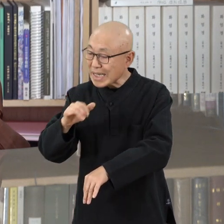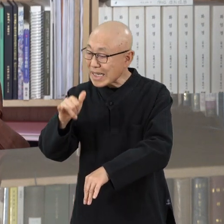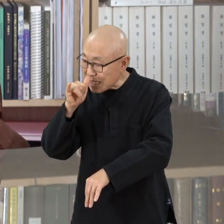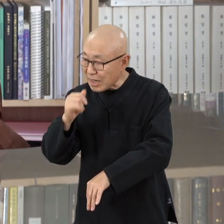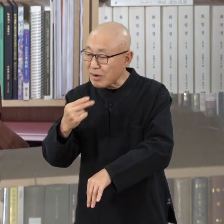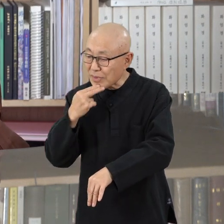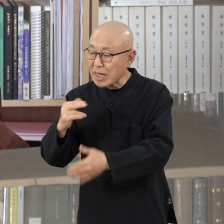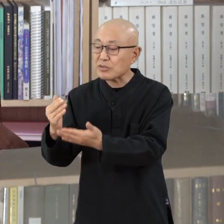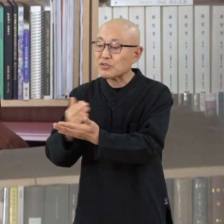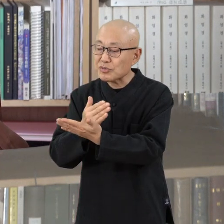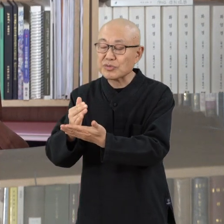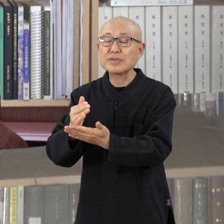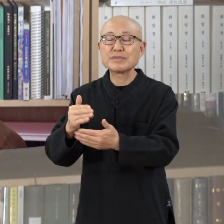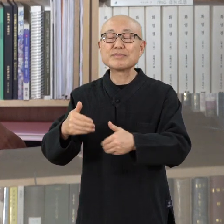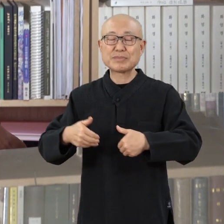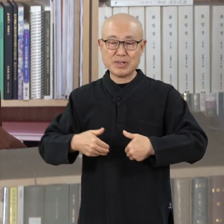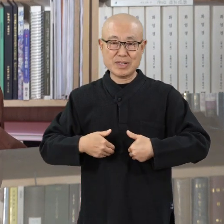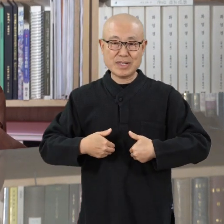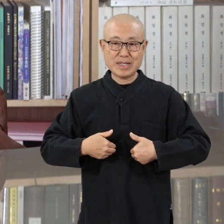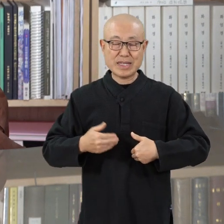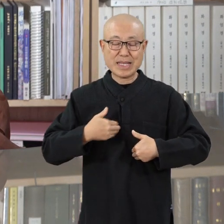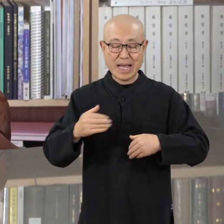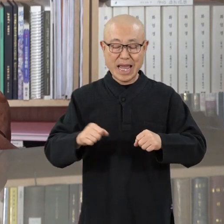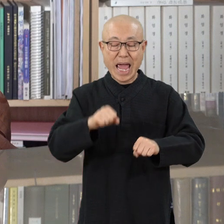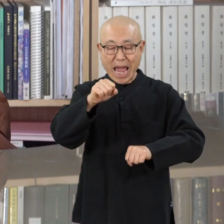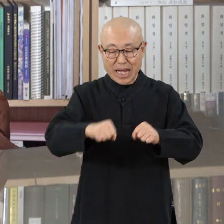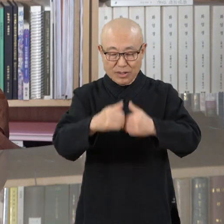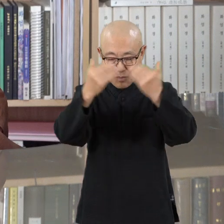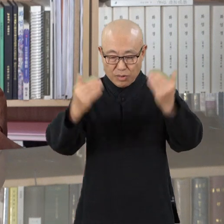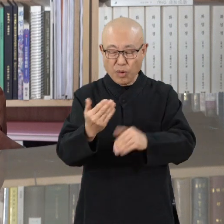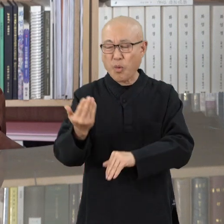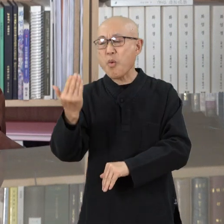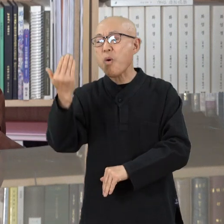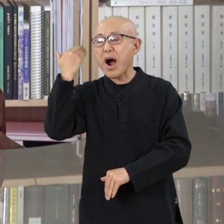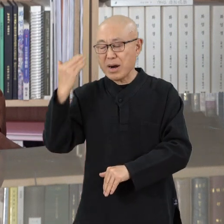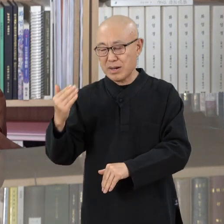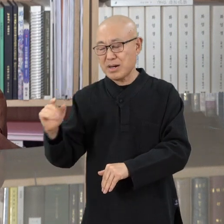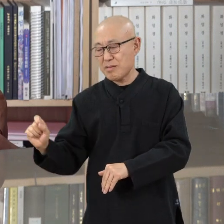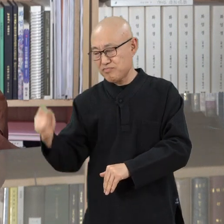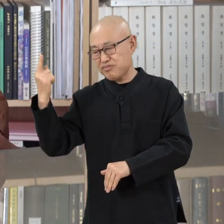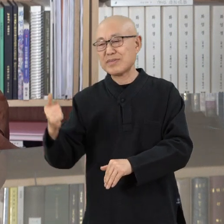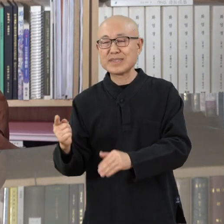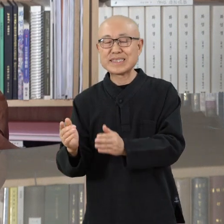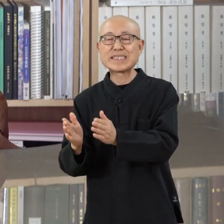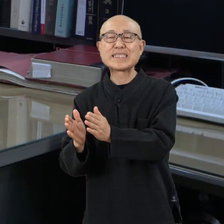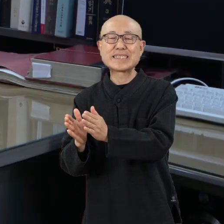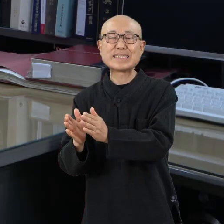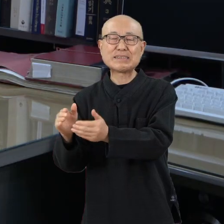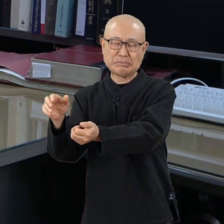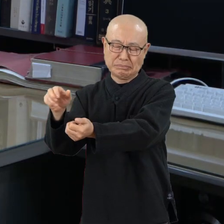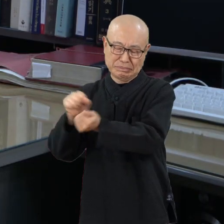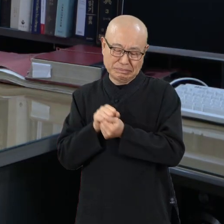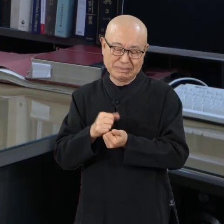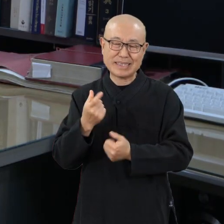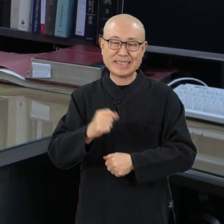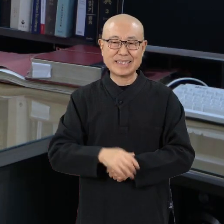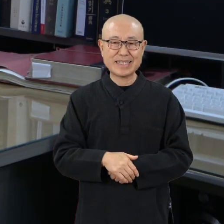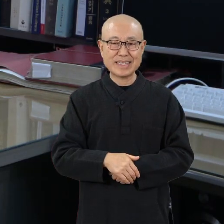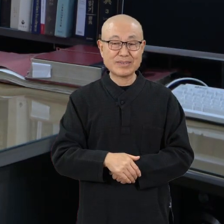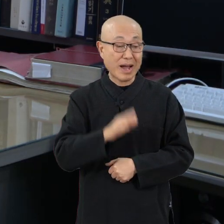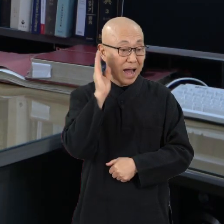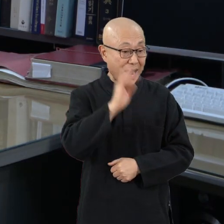모습, 나의 행위, 나의 모든 것은 다 과거의 원인이다, 이런 말씀이 되겠죠. 미래의